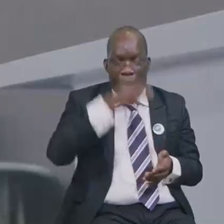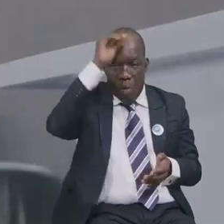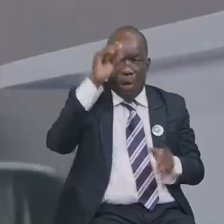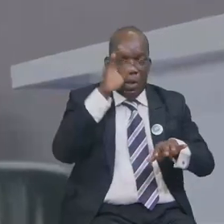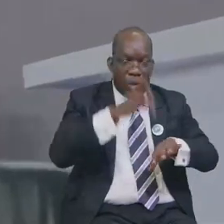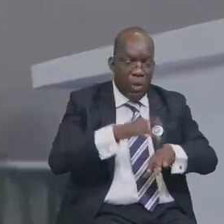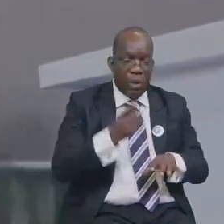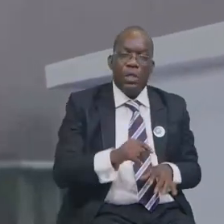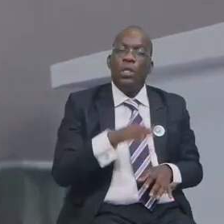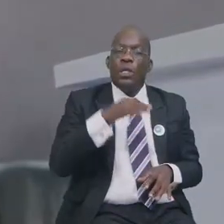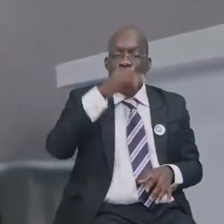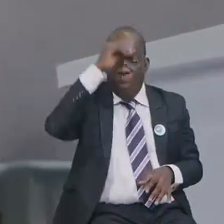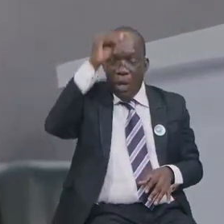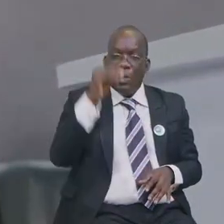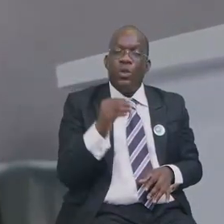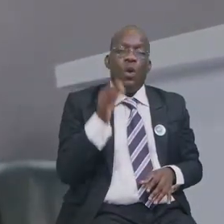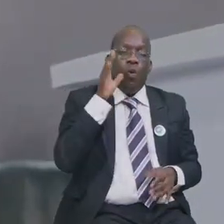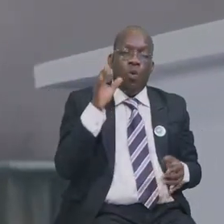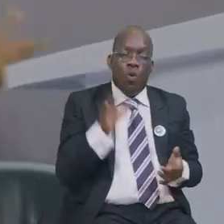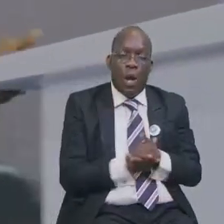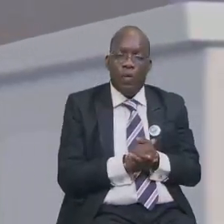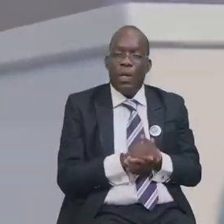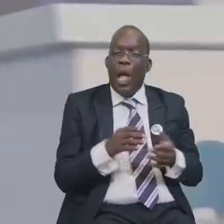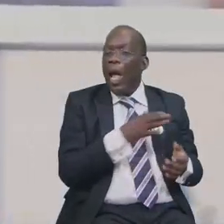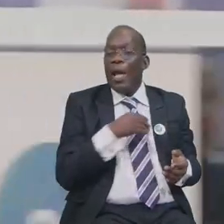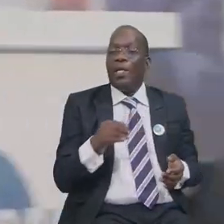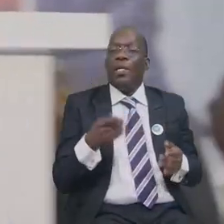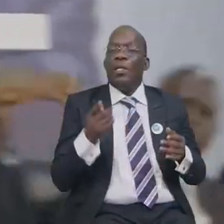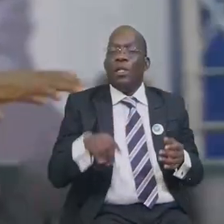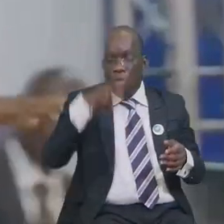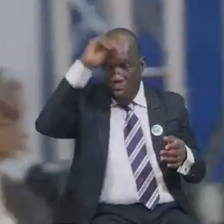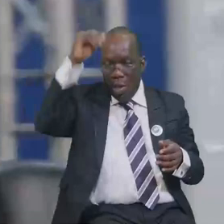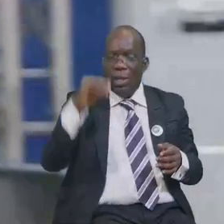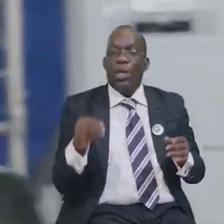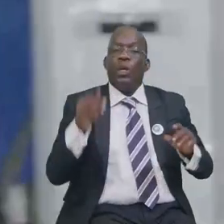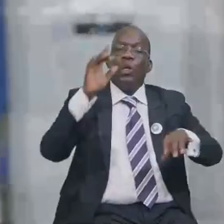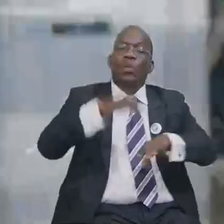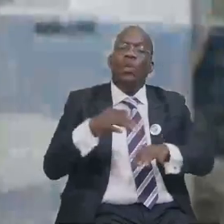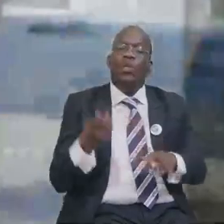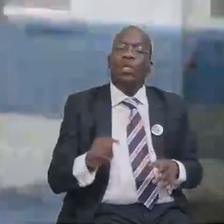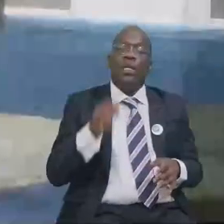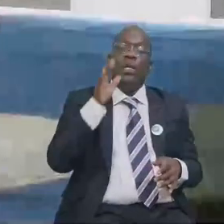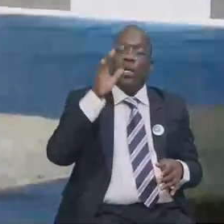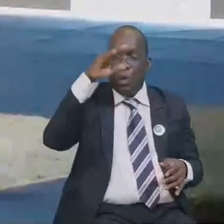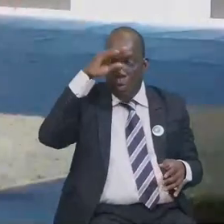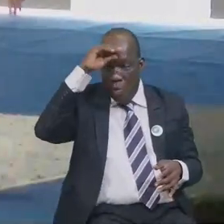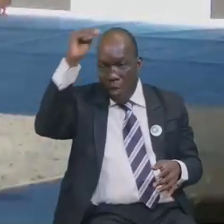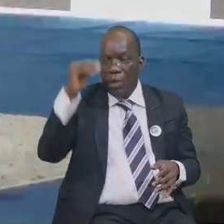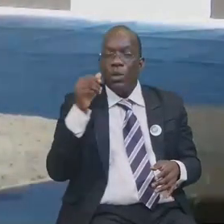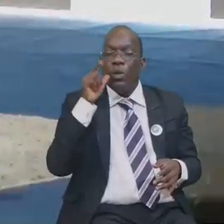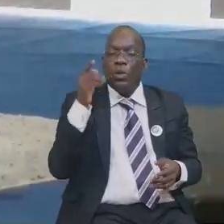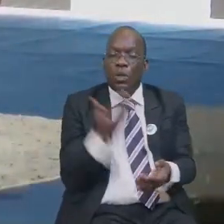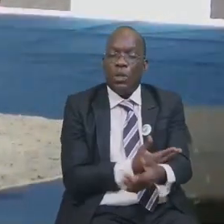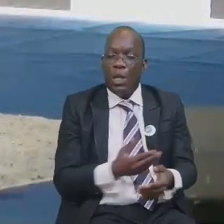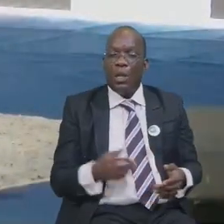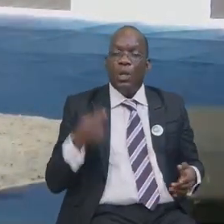Et l'homme a souillé la fille d'autrui. Et ils ont fait ci, ils ont fait cela. Et cette inondation est là. Et nous sommes en train